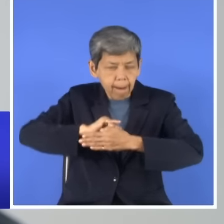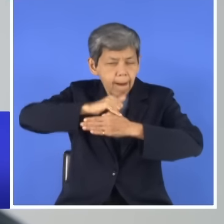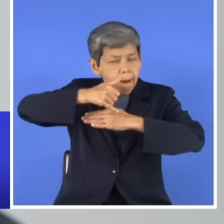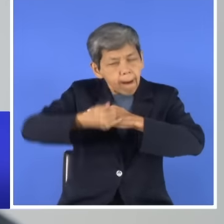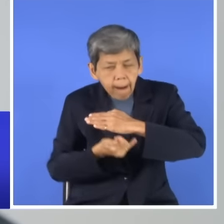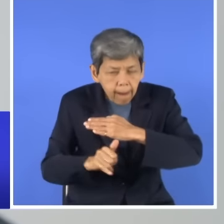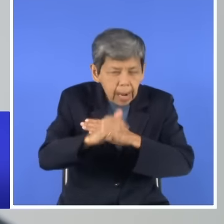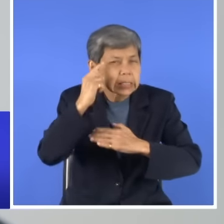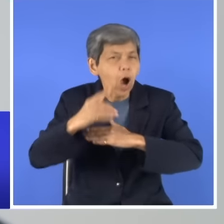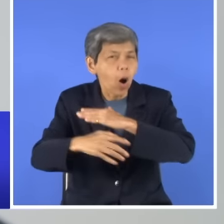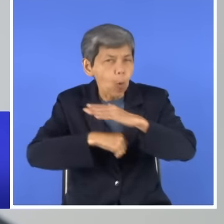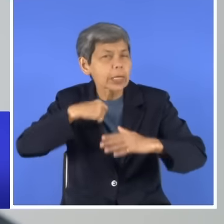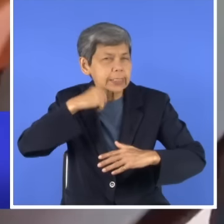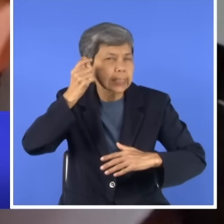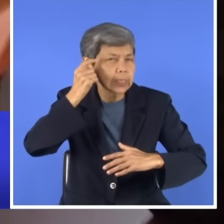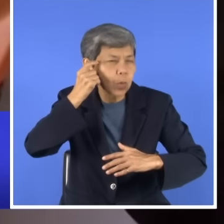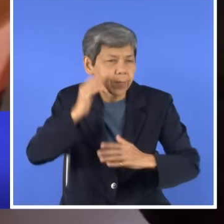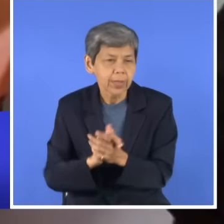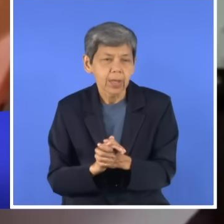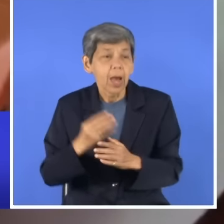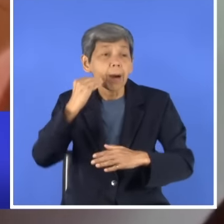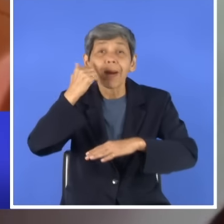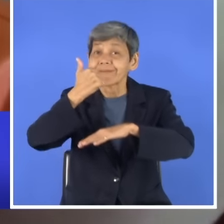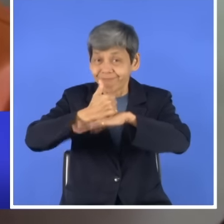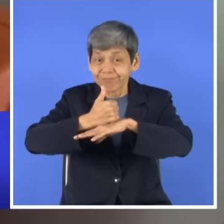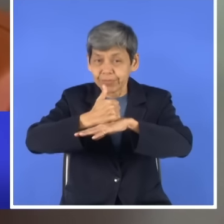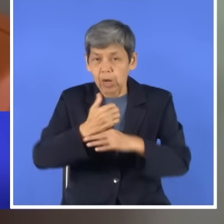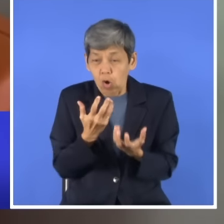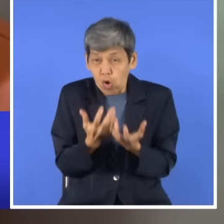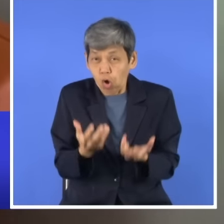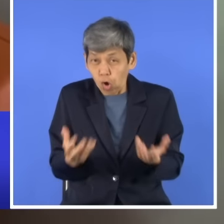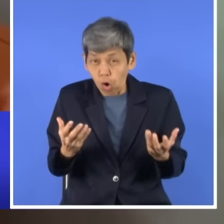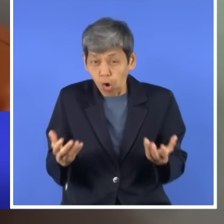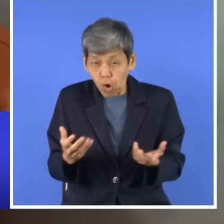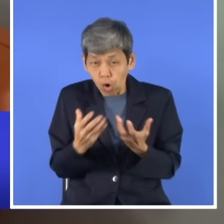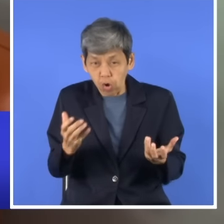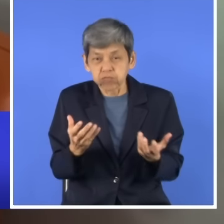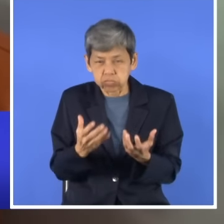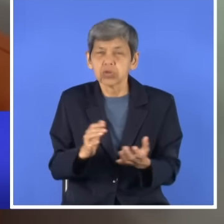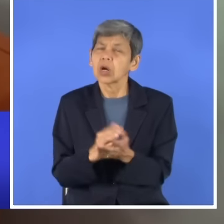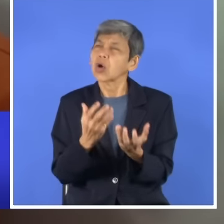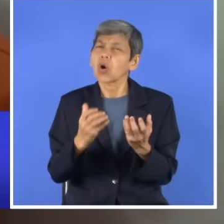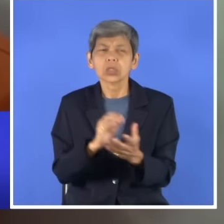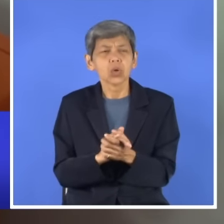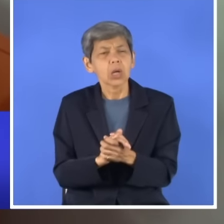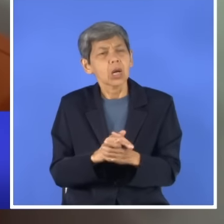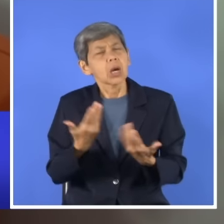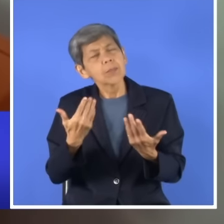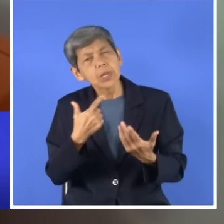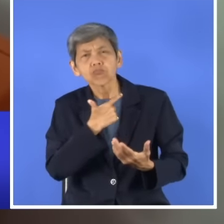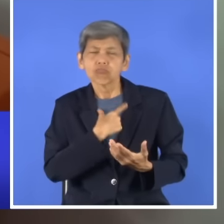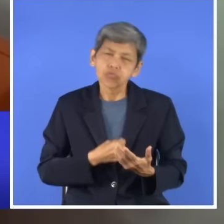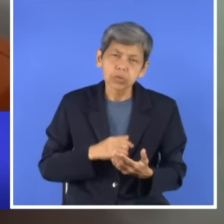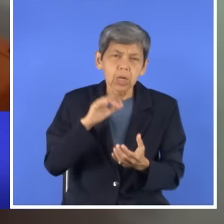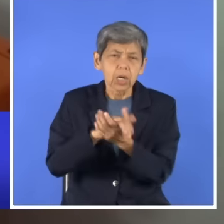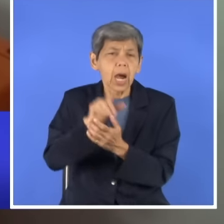นเข้ามาก่อเหตุคือเจ้าของบ้านเขาบอกว่าทรัพย์สินที่ถูกขโมยไปส่วนมากก็มักจะเป็นเครื่องประดับนะที่สามีช